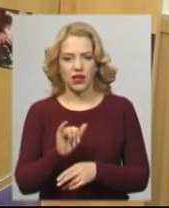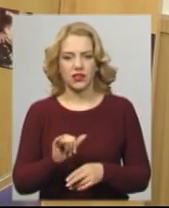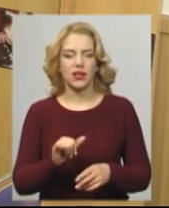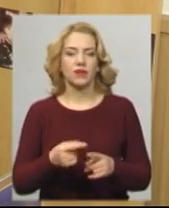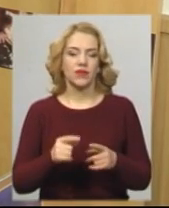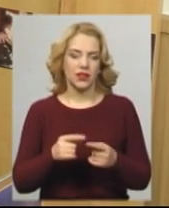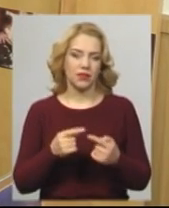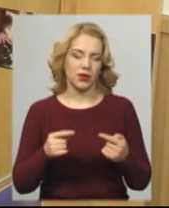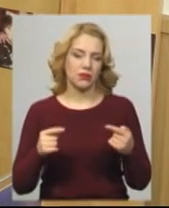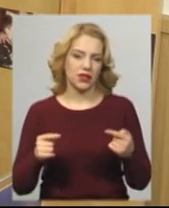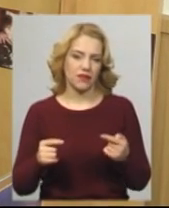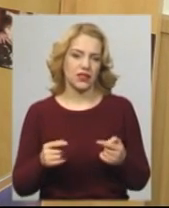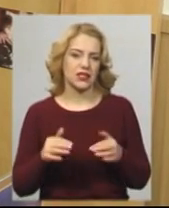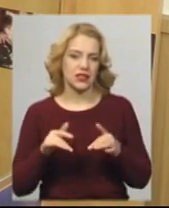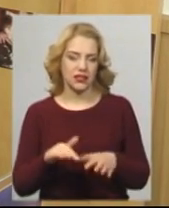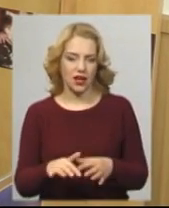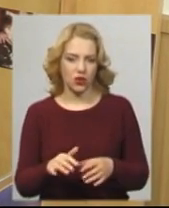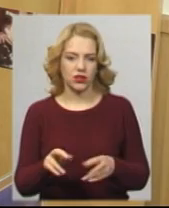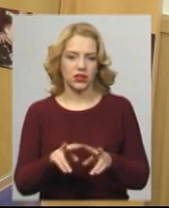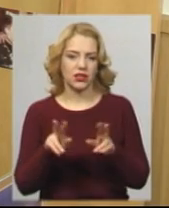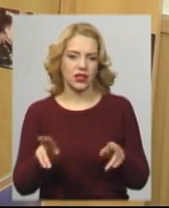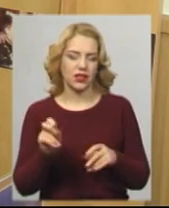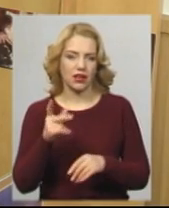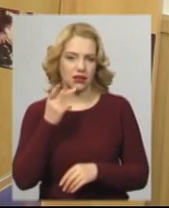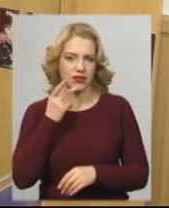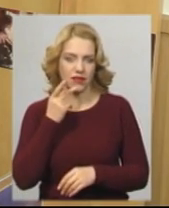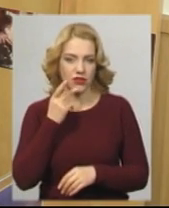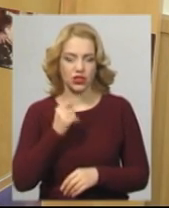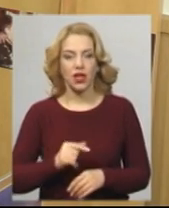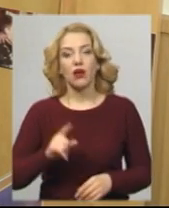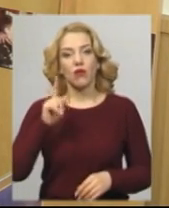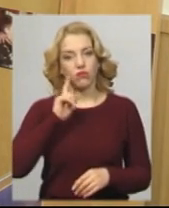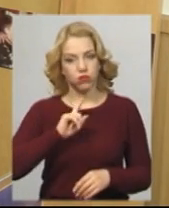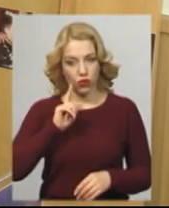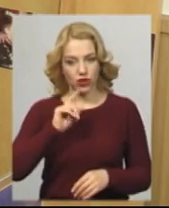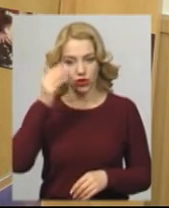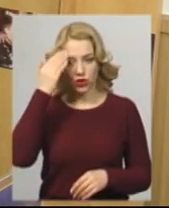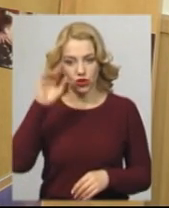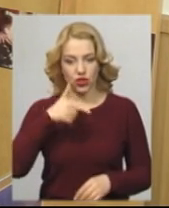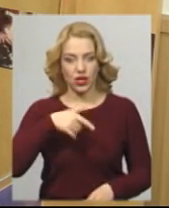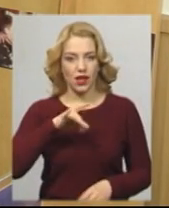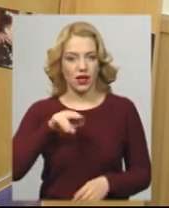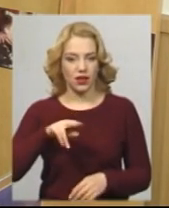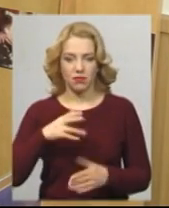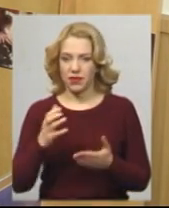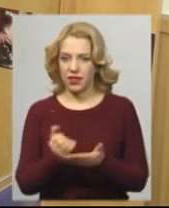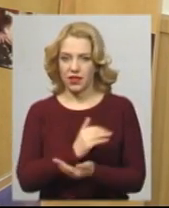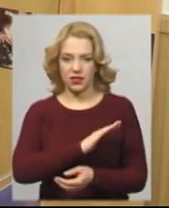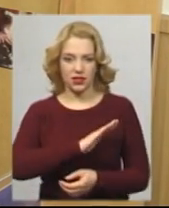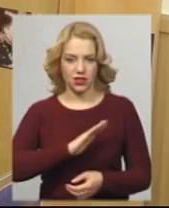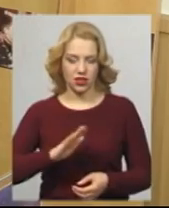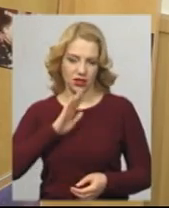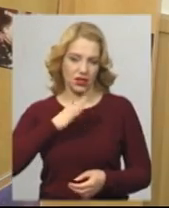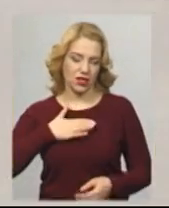превентивні заходи такі ж, як і завжди. Поки що чужинців ми не знайшли на